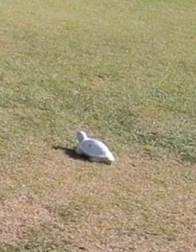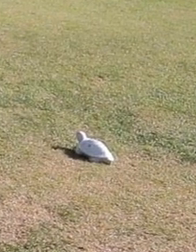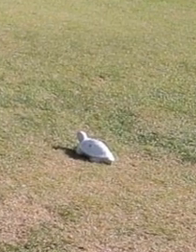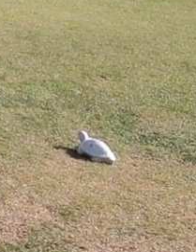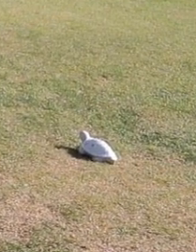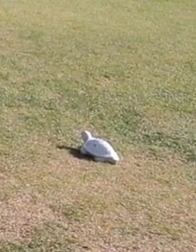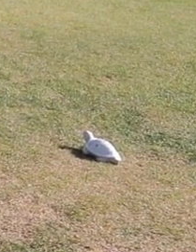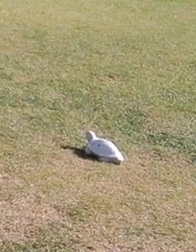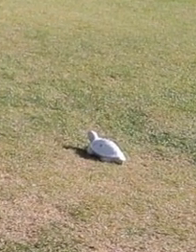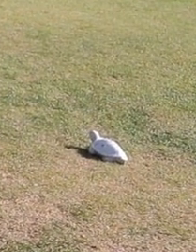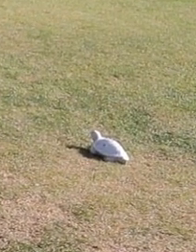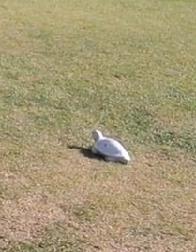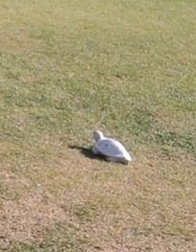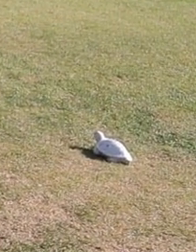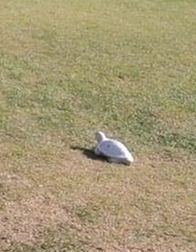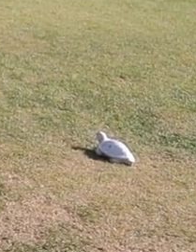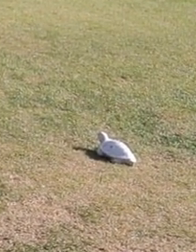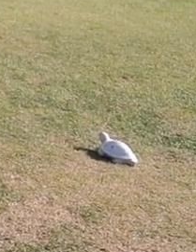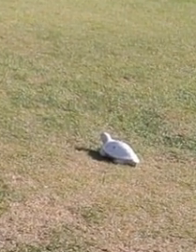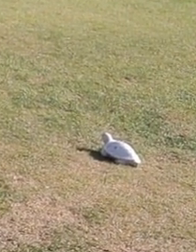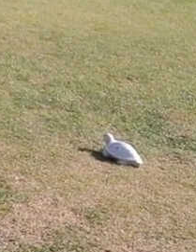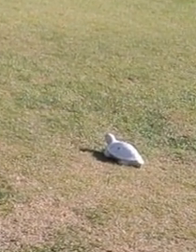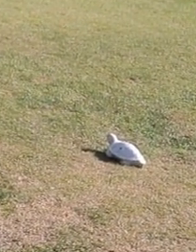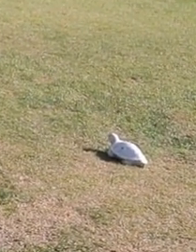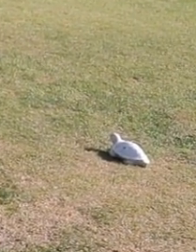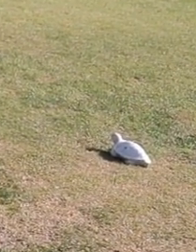잘 치셨는데.